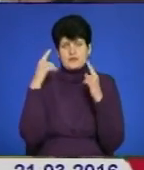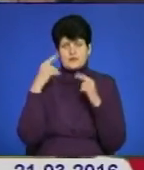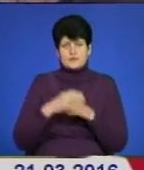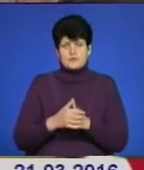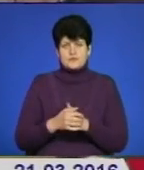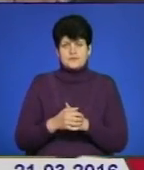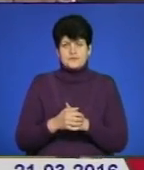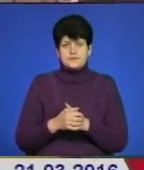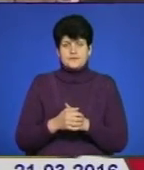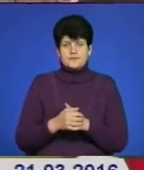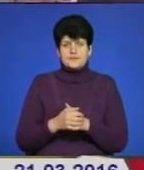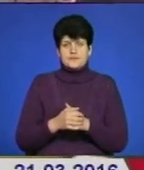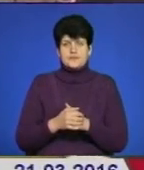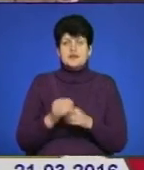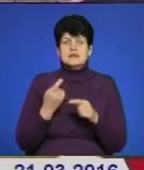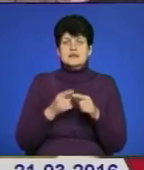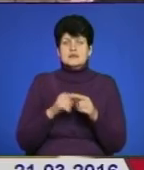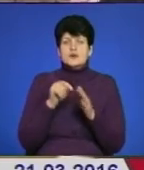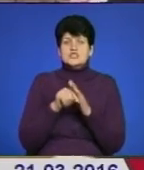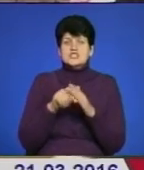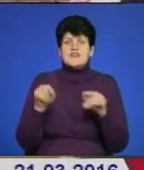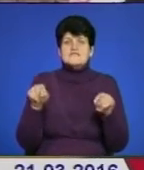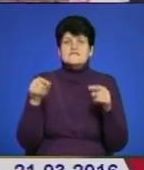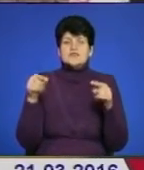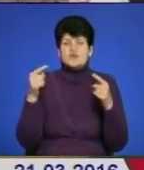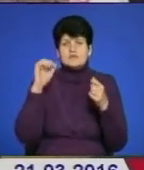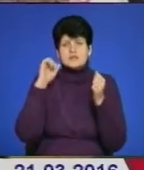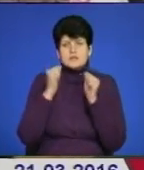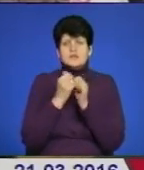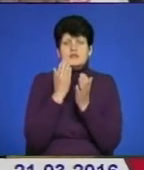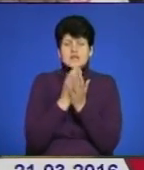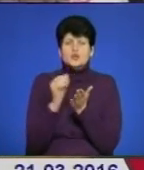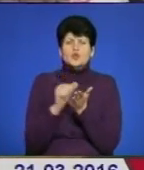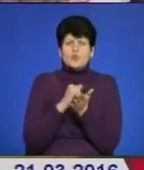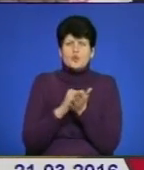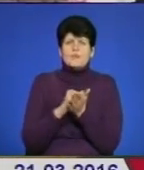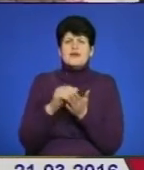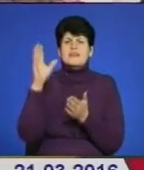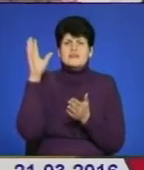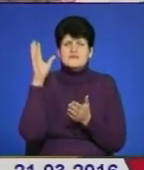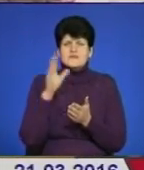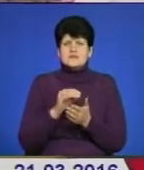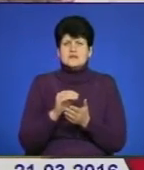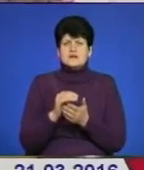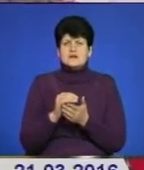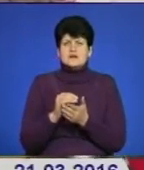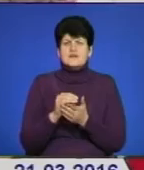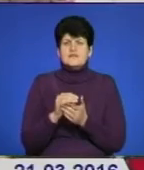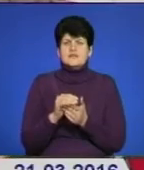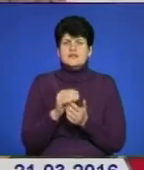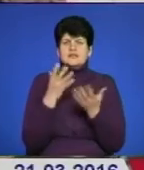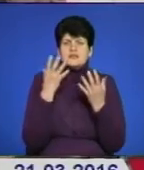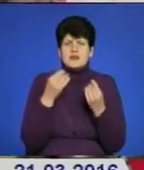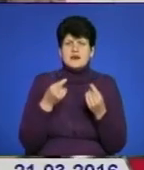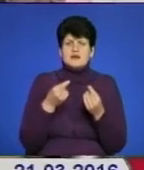Це означає відновлення пам'яті, тобто, що тут є документи всі від дня народження